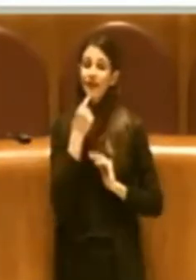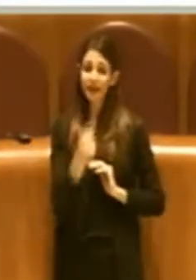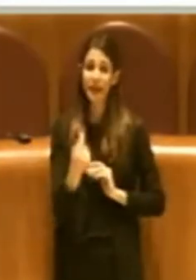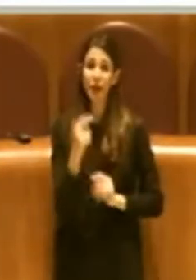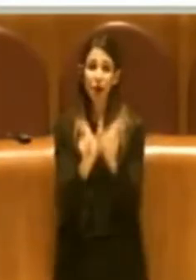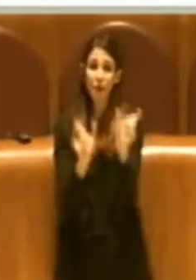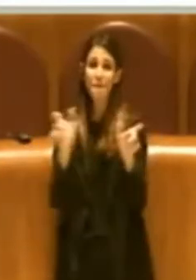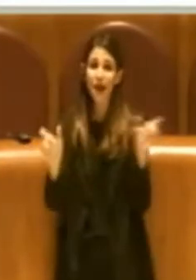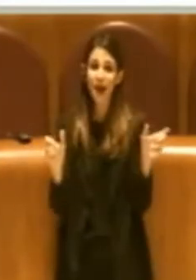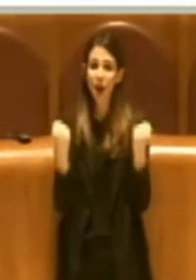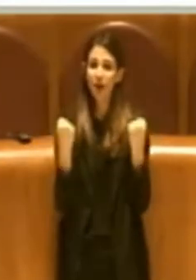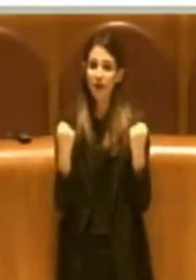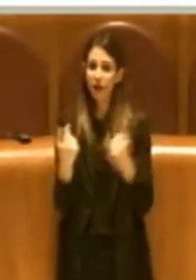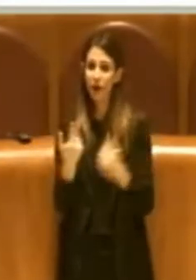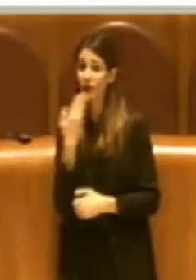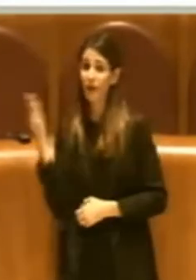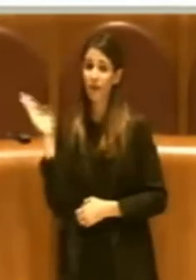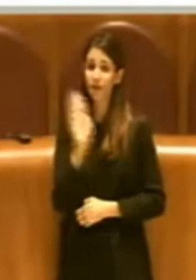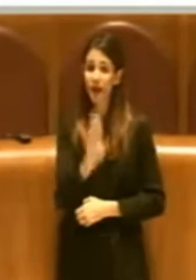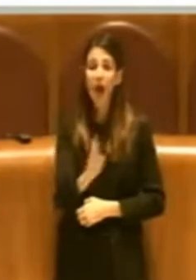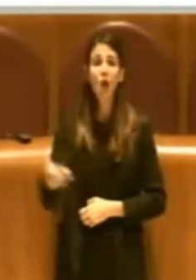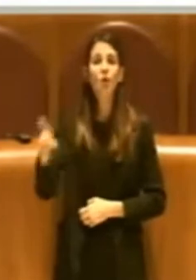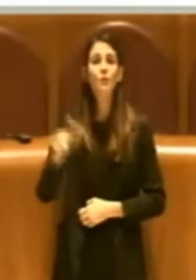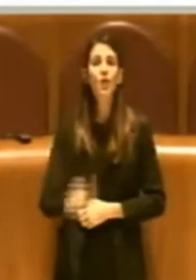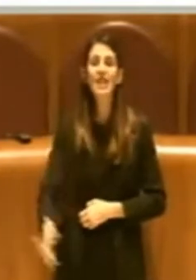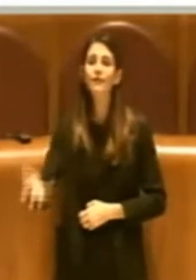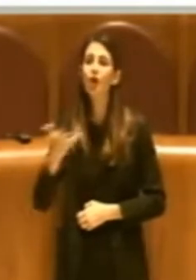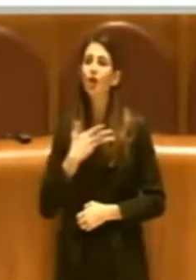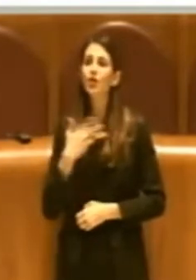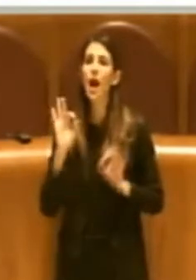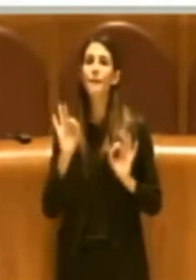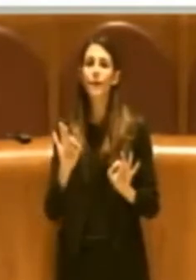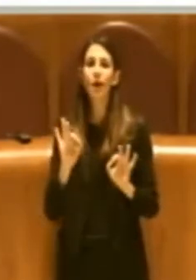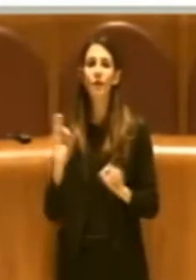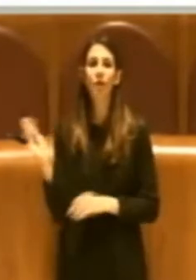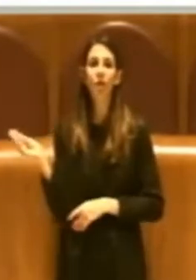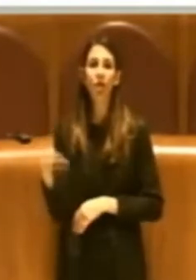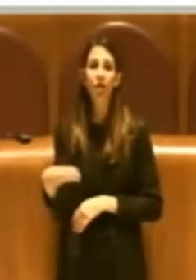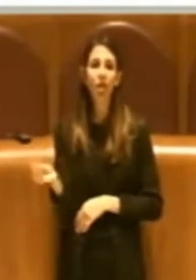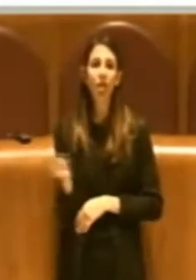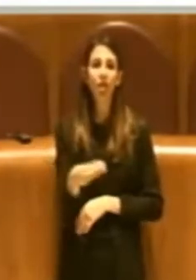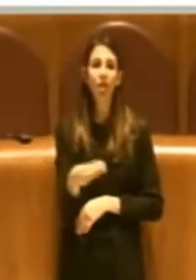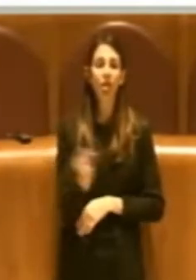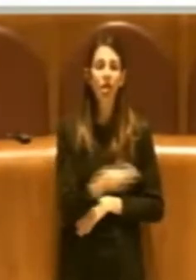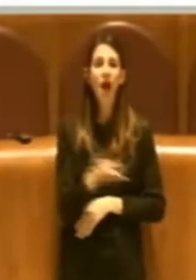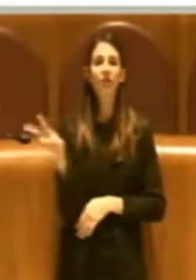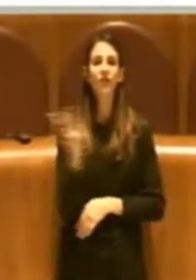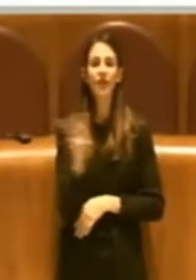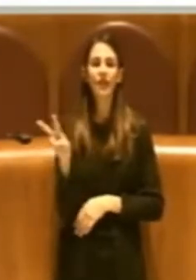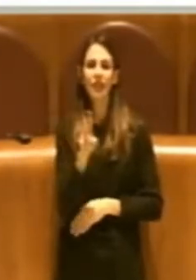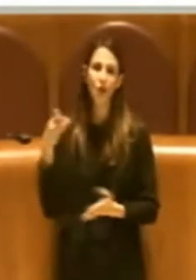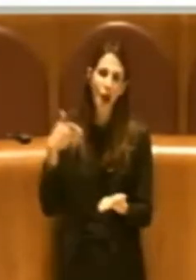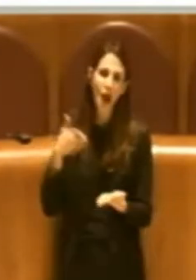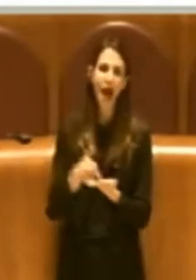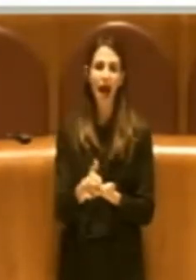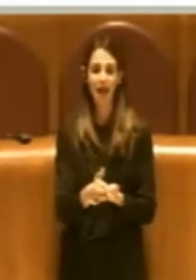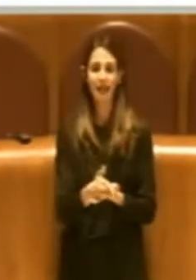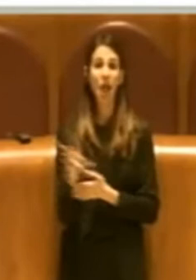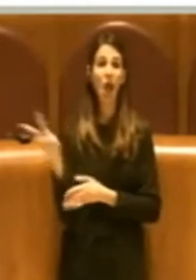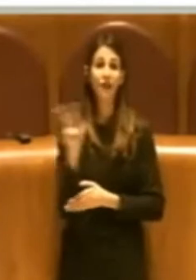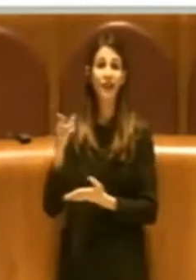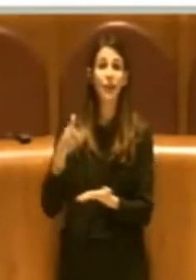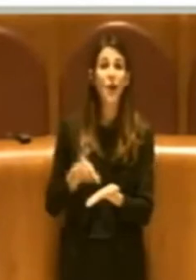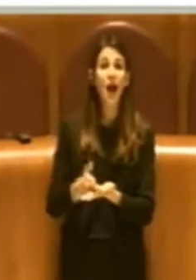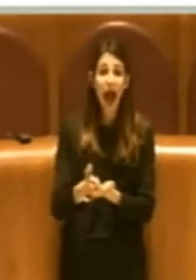forti, anche per un'inerzia che si è protratta per 22 anni, un'inerzia il cui peso è stato pagato